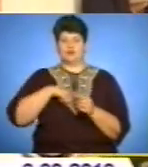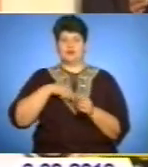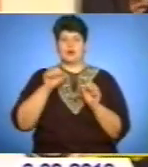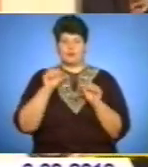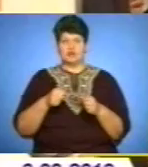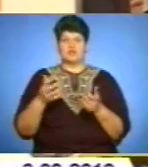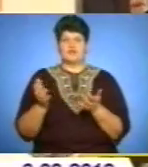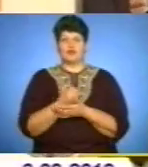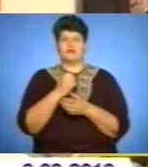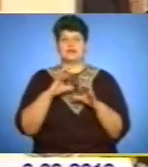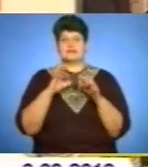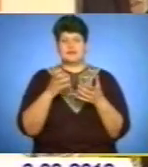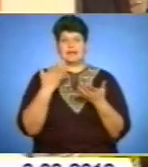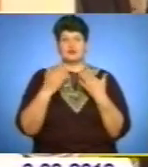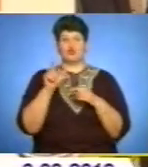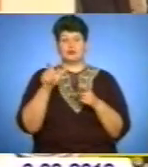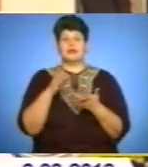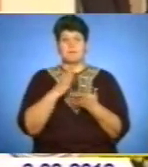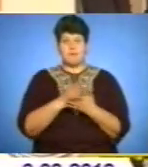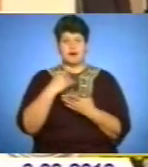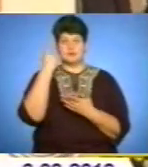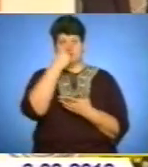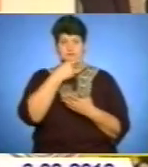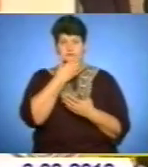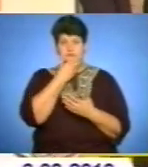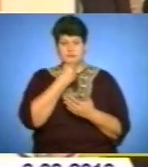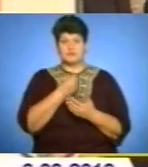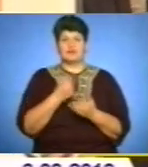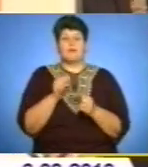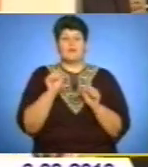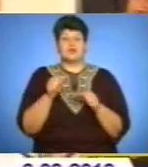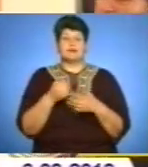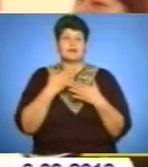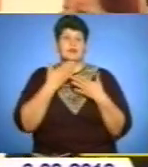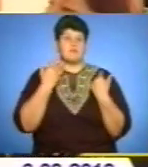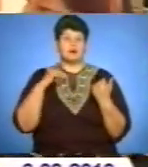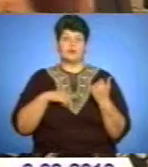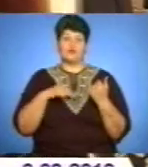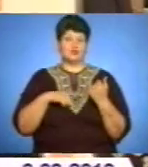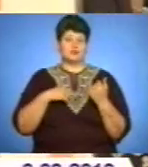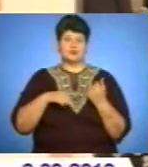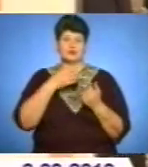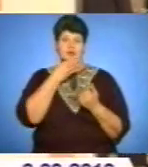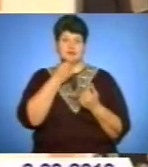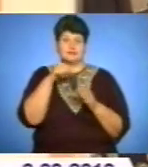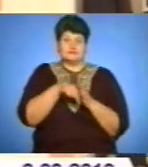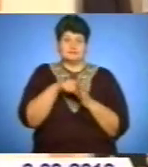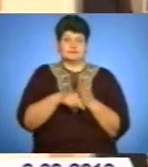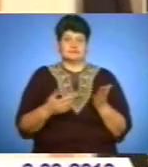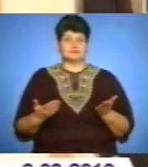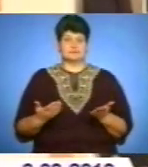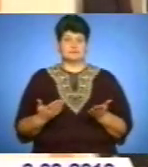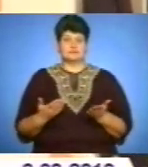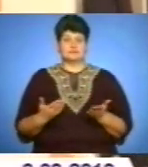не зовнішня. Тому що якщо людина має зовнішню красу, вона може не мати внутрішньої краси, як то кажуть, начинки.